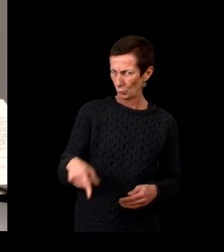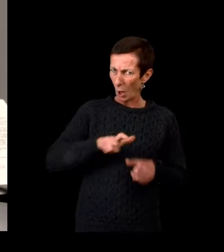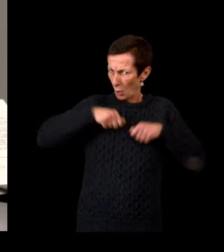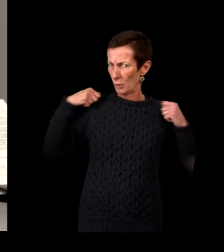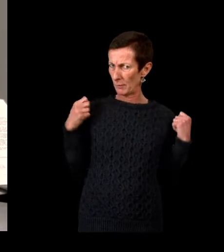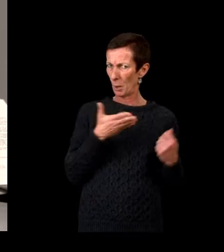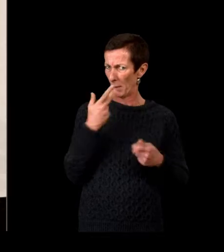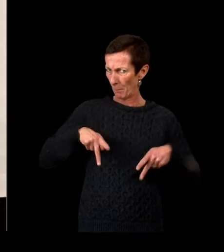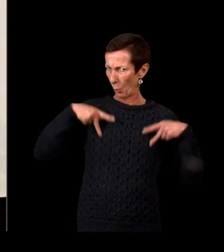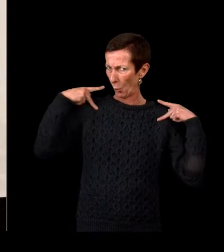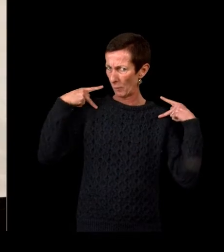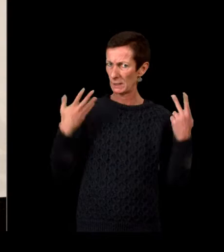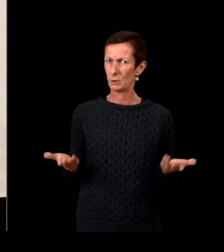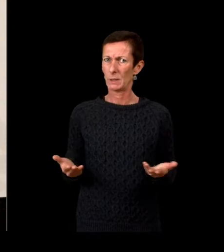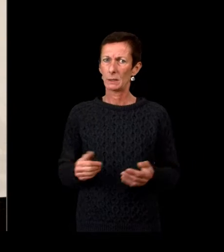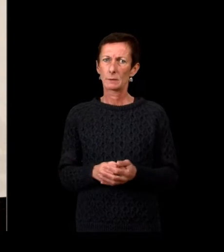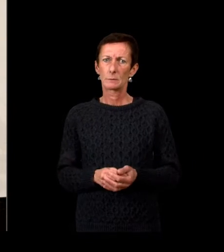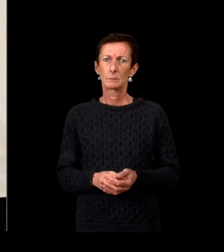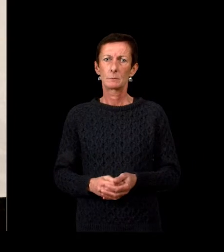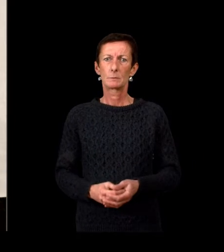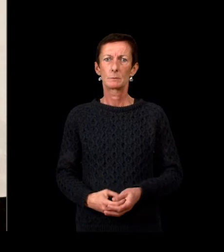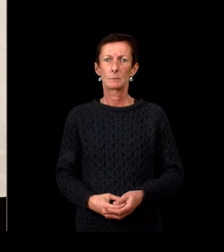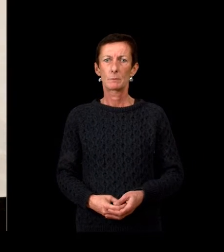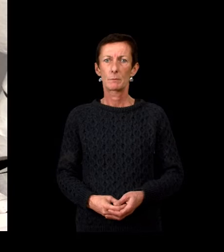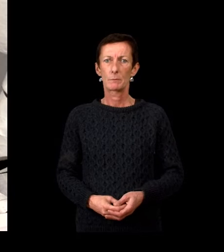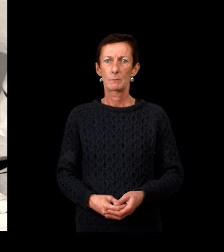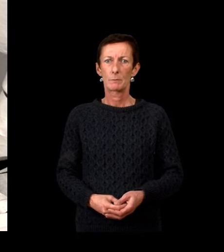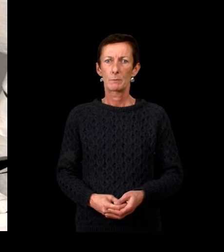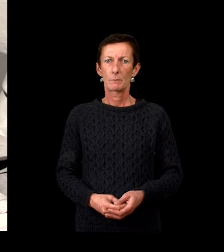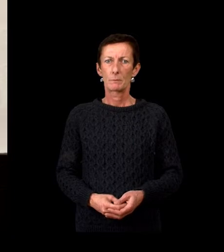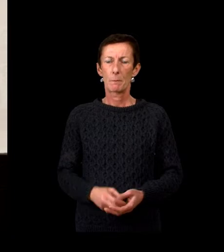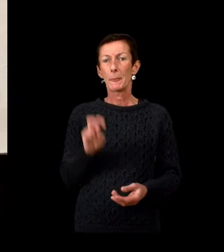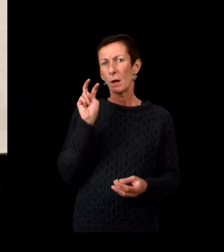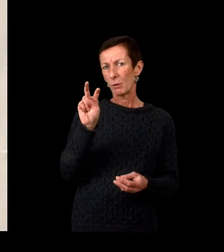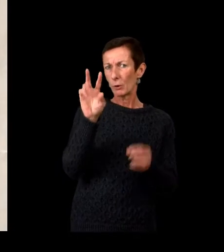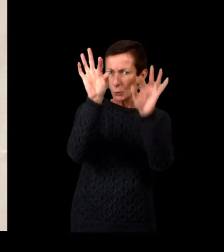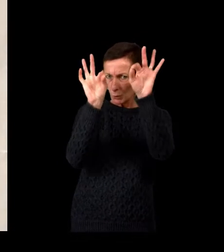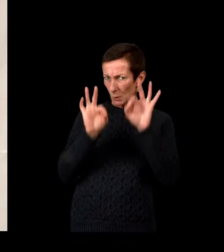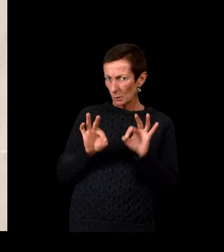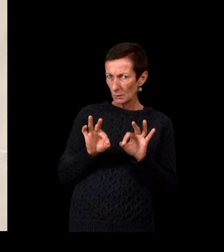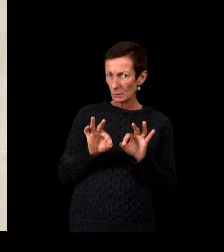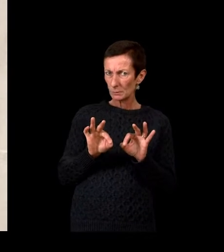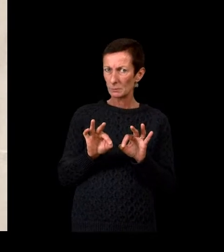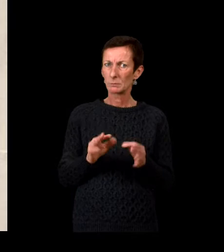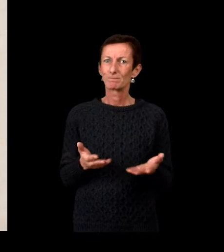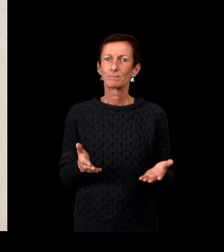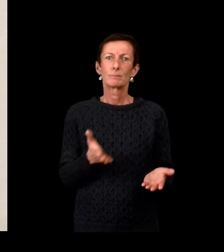pro. Ok, monsieur, voilà, votre Merci. papier. Votre solde? Monsieur Sam, Oh non, ça n'a pas